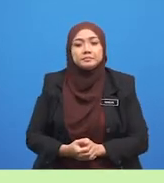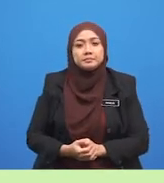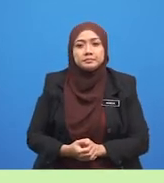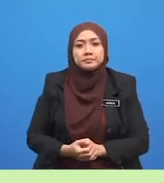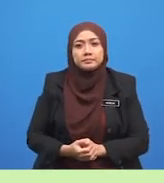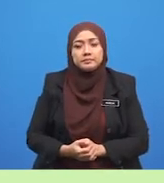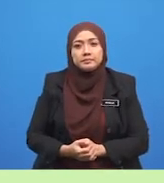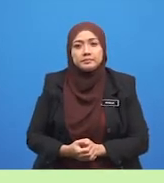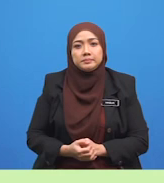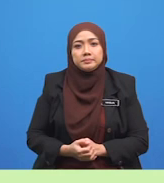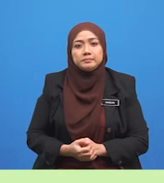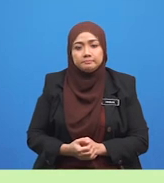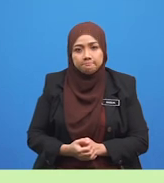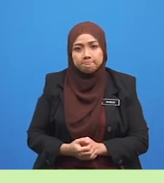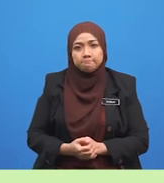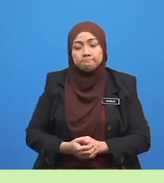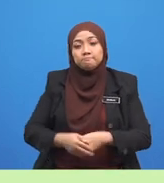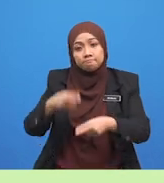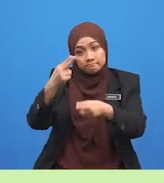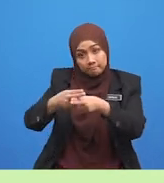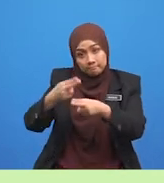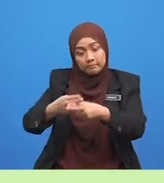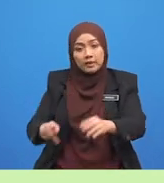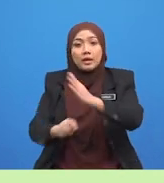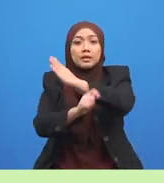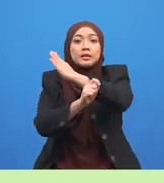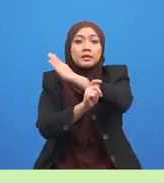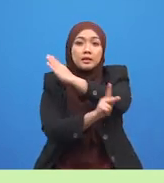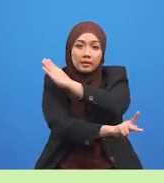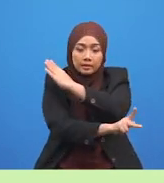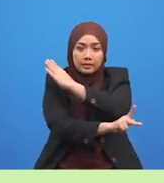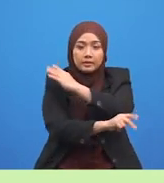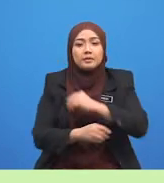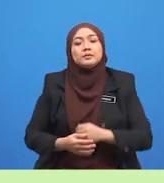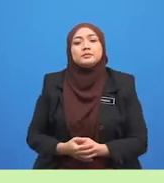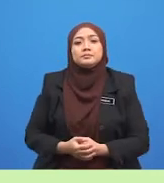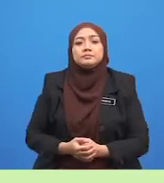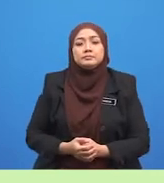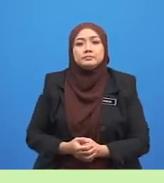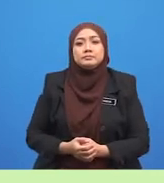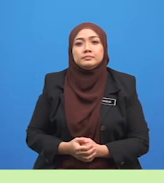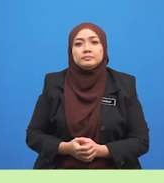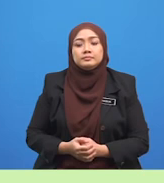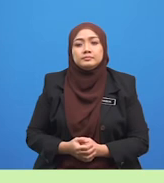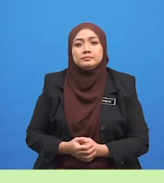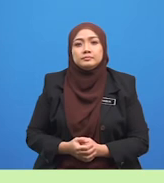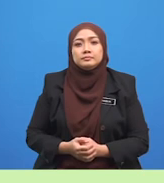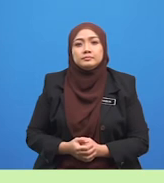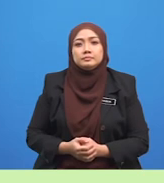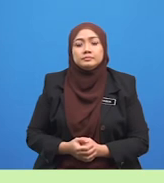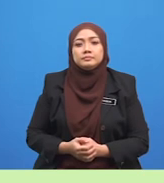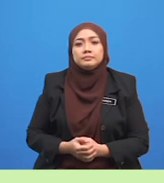ialah Kenyir. Kita teruskan bagi mengenal pasti nama tasik yang